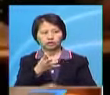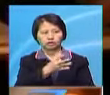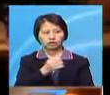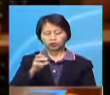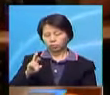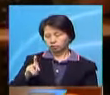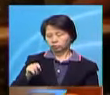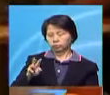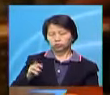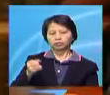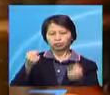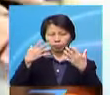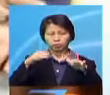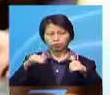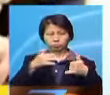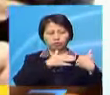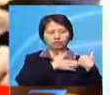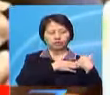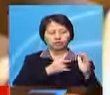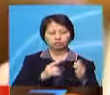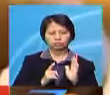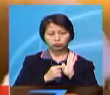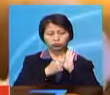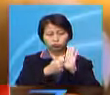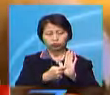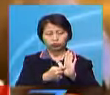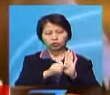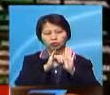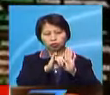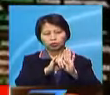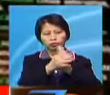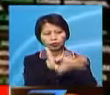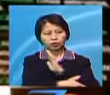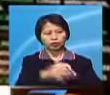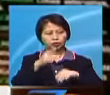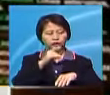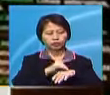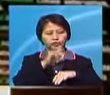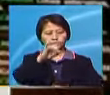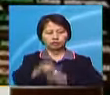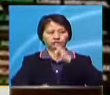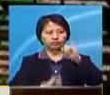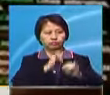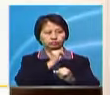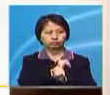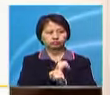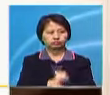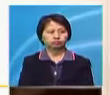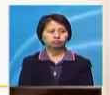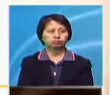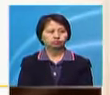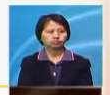RTM banyak memainkan peranan dalam menonjolkan imej negara di persada antarabangsa.